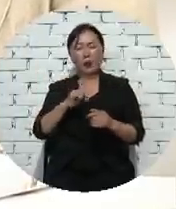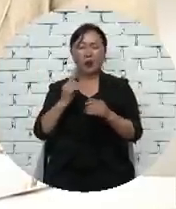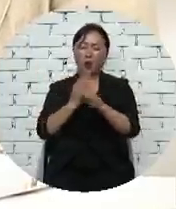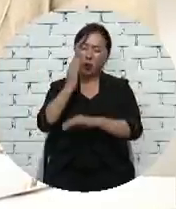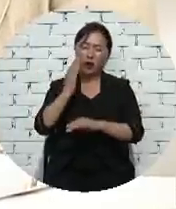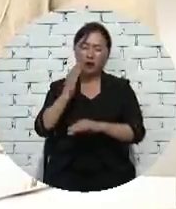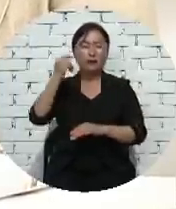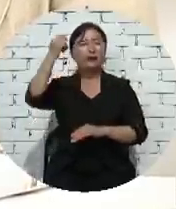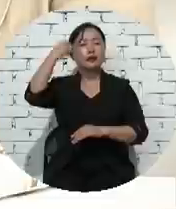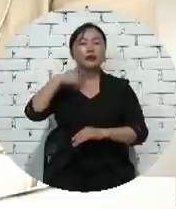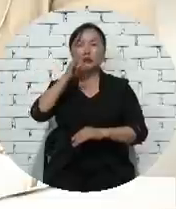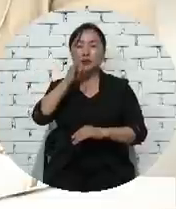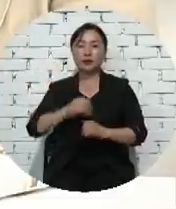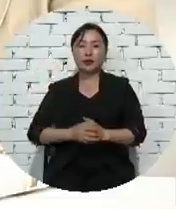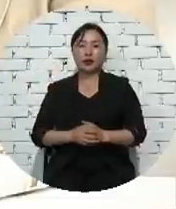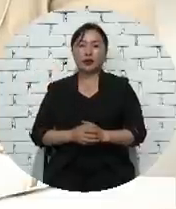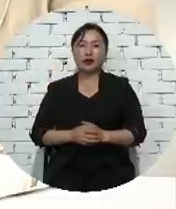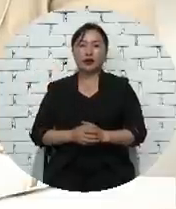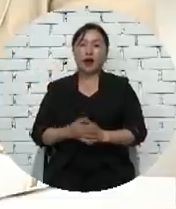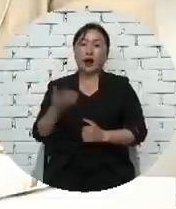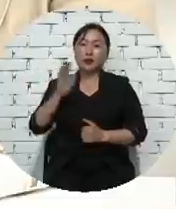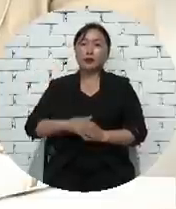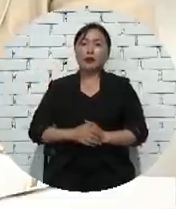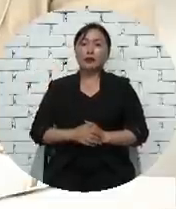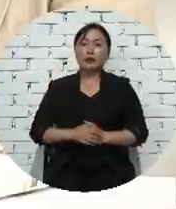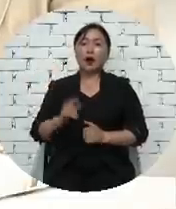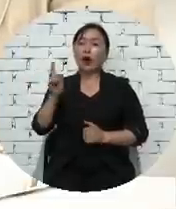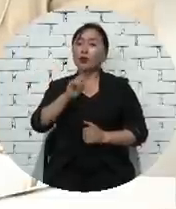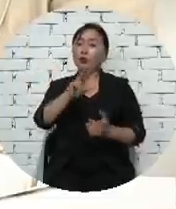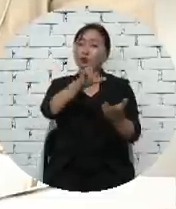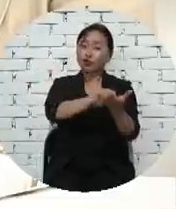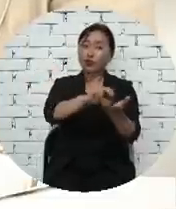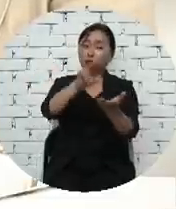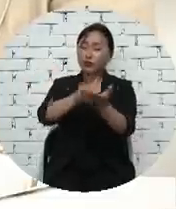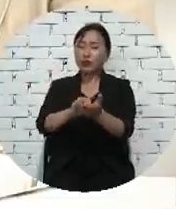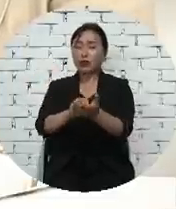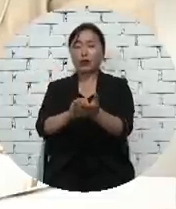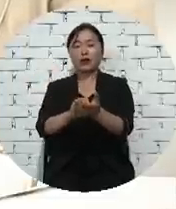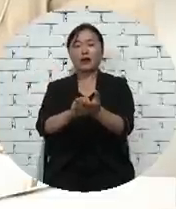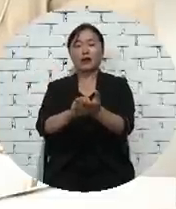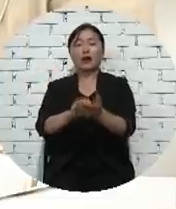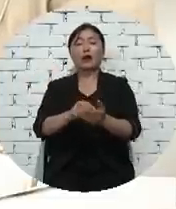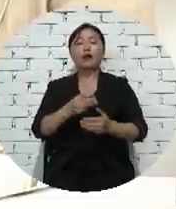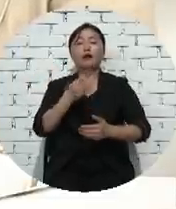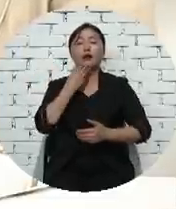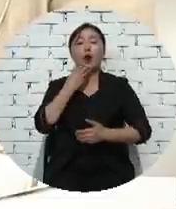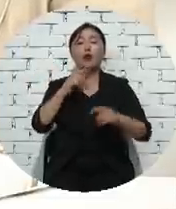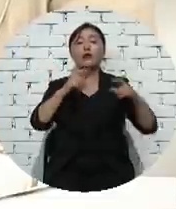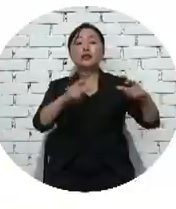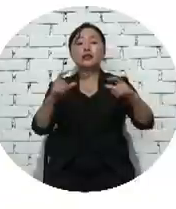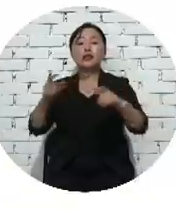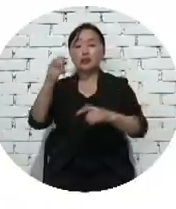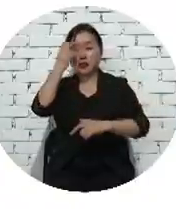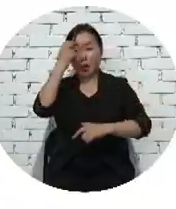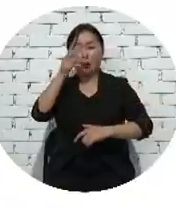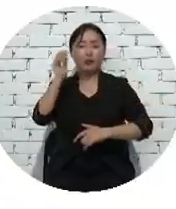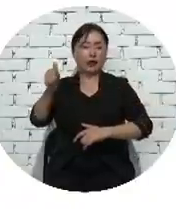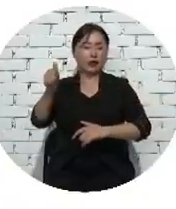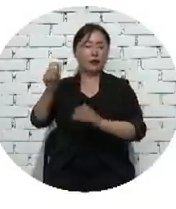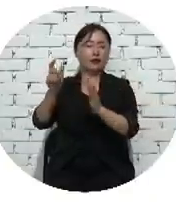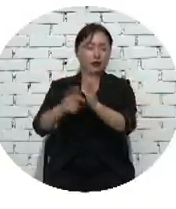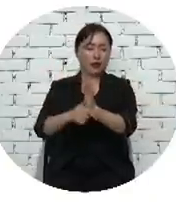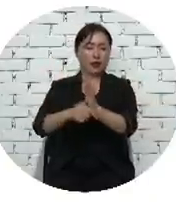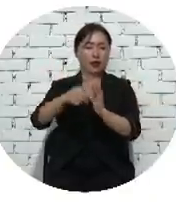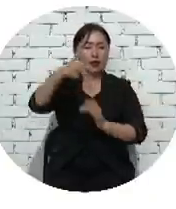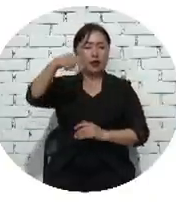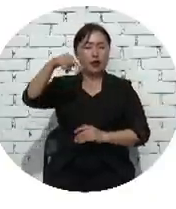듭니다. 그러나 어떤 사건의 수사를 뭐 제가 서울지검장 때든 뭐 그 전에 그 중수부